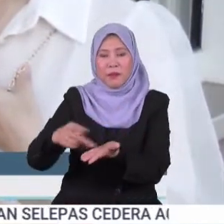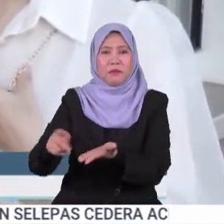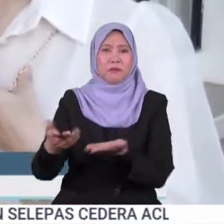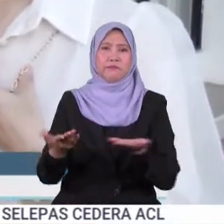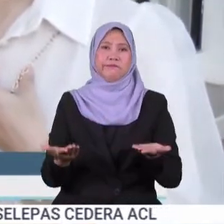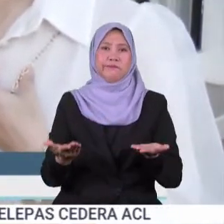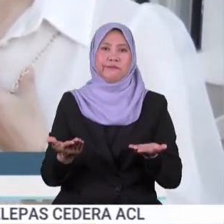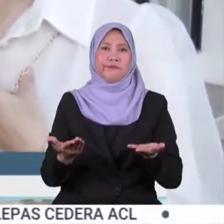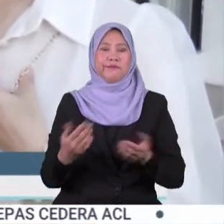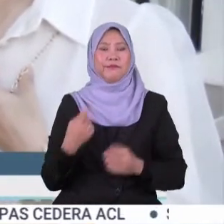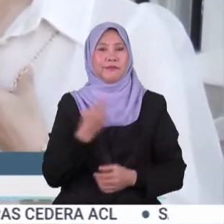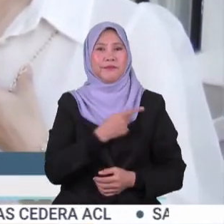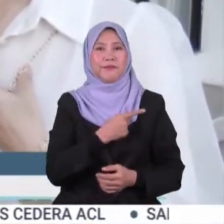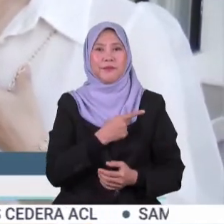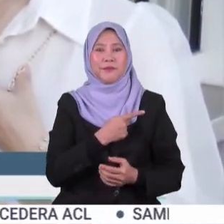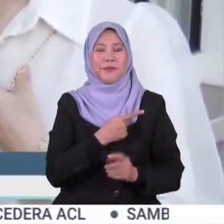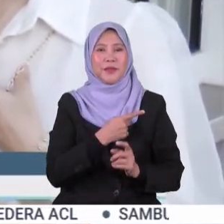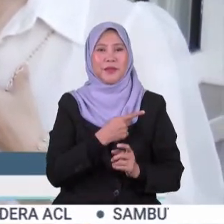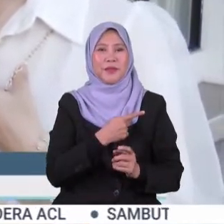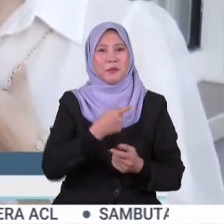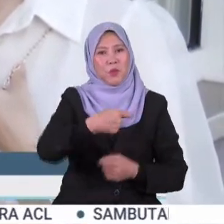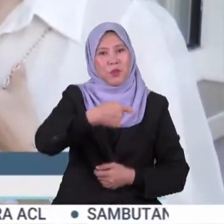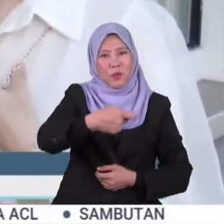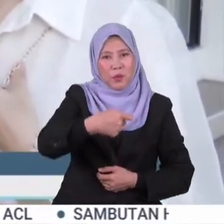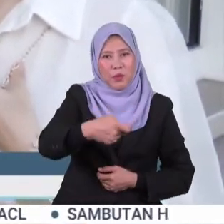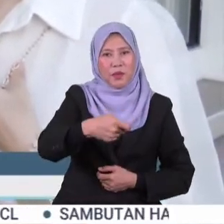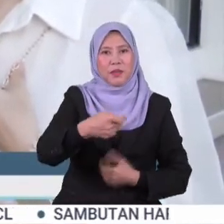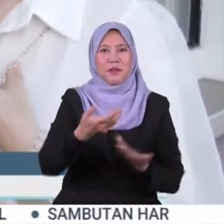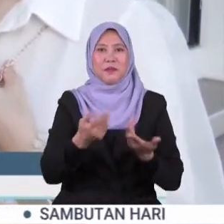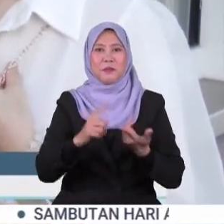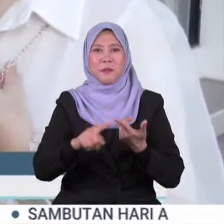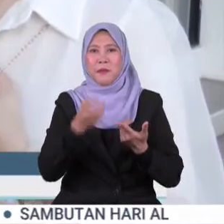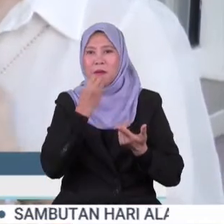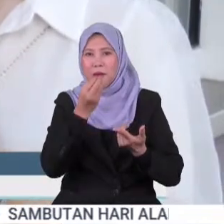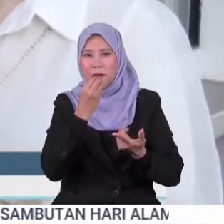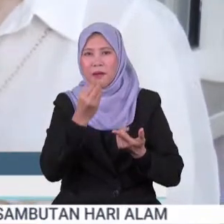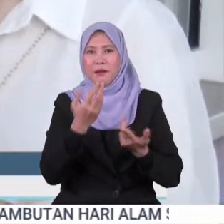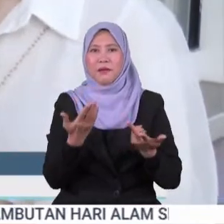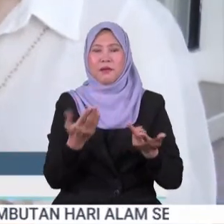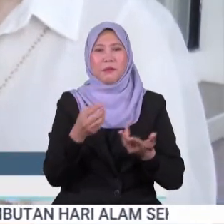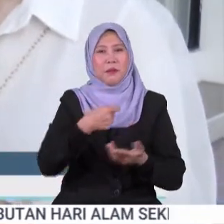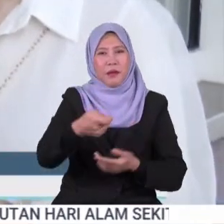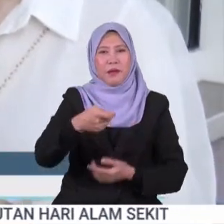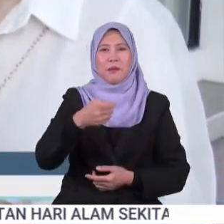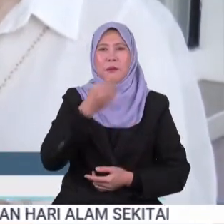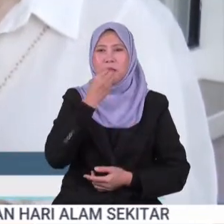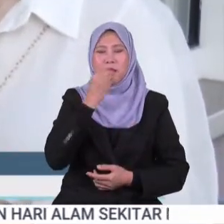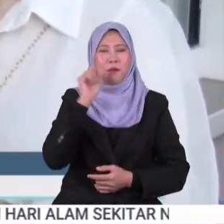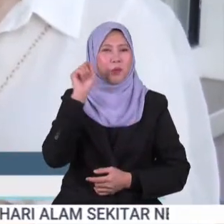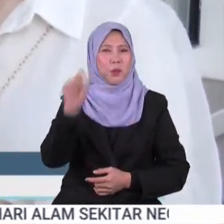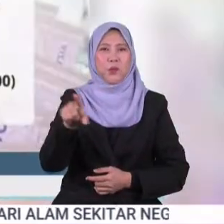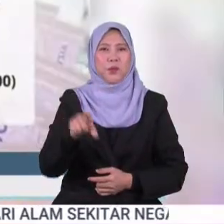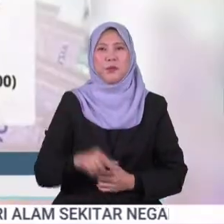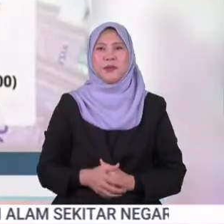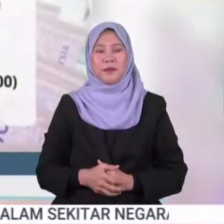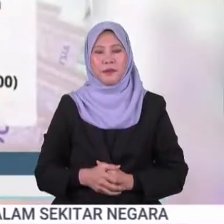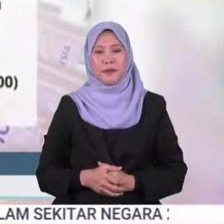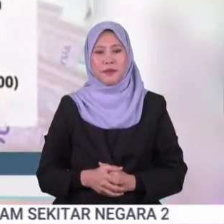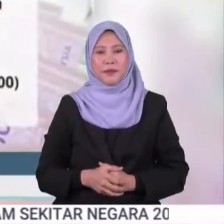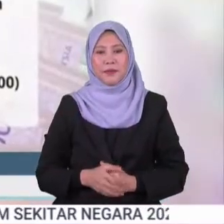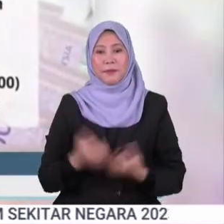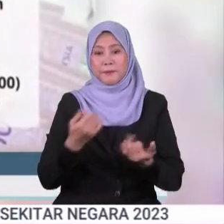lah. Macam contoh kami mau pergi menyewa, macam tu makan. Apalagi makan sekarang ini pun tahu juga kan mahal.